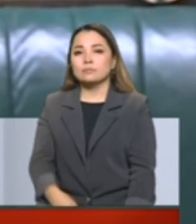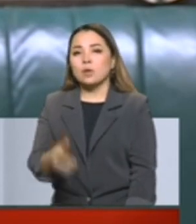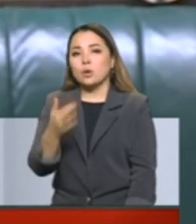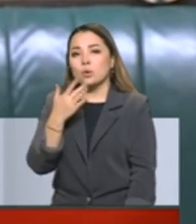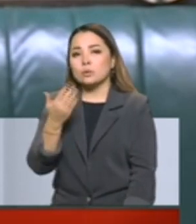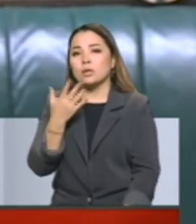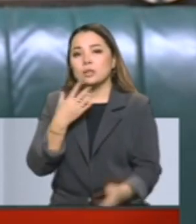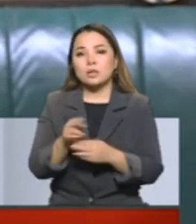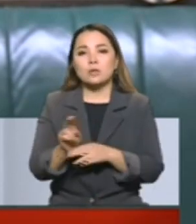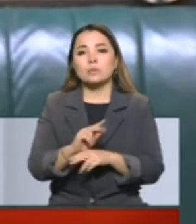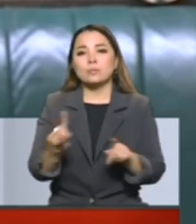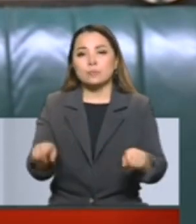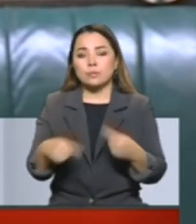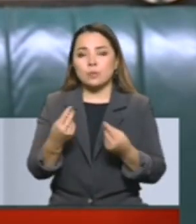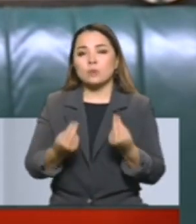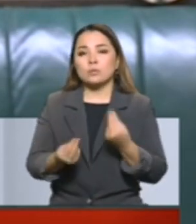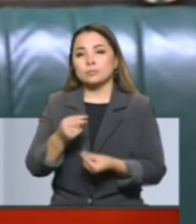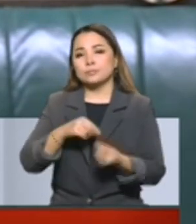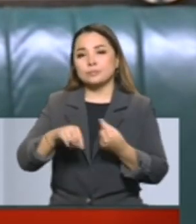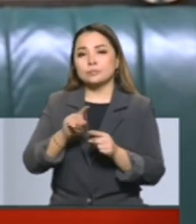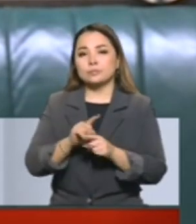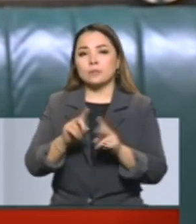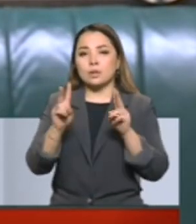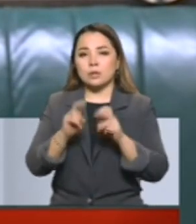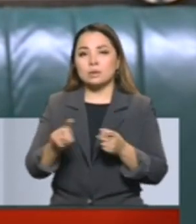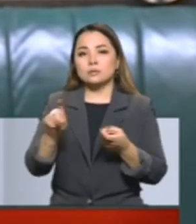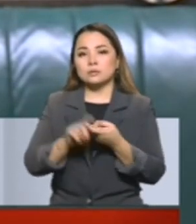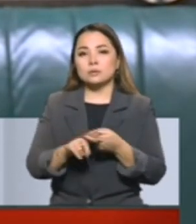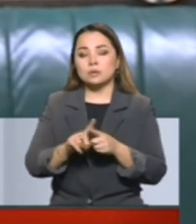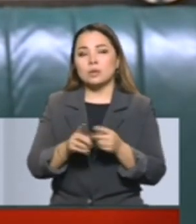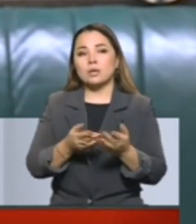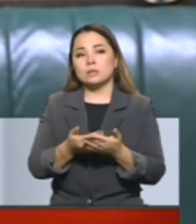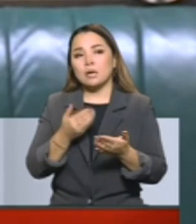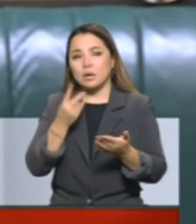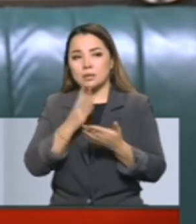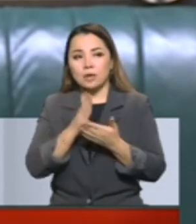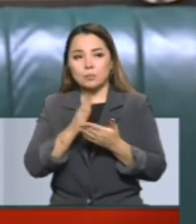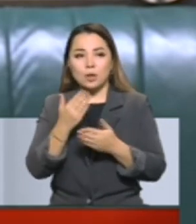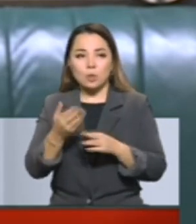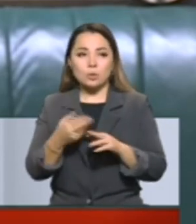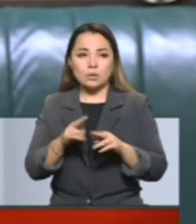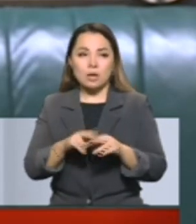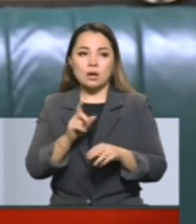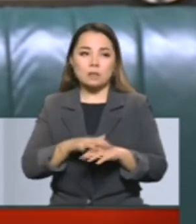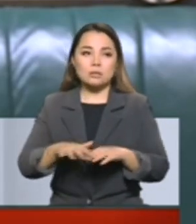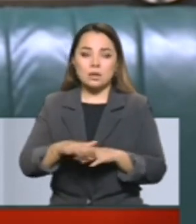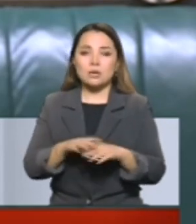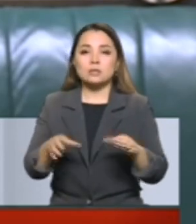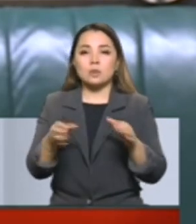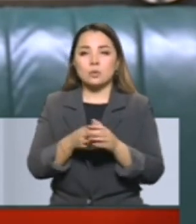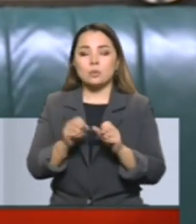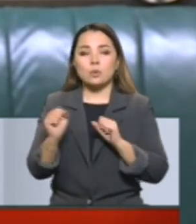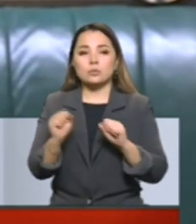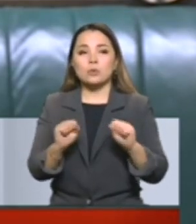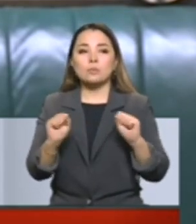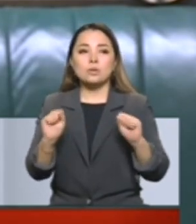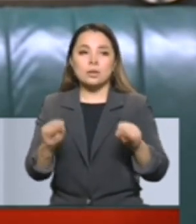ұлтты сауықтыруға, құмар ойынға тәуелділікті зерттеуге, оның алдын алуға бағытталады. Біз осылайша халықтың осал топтарын